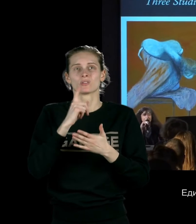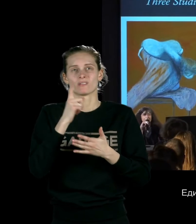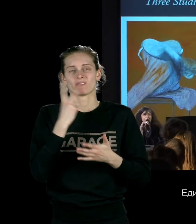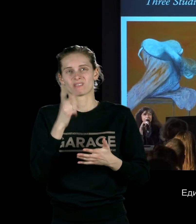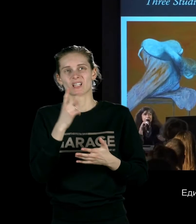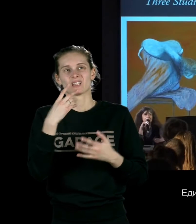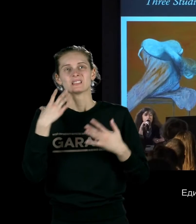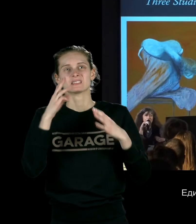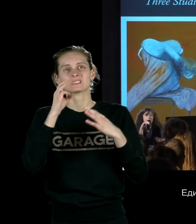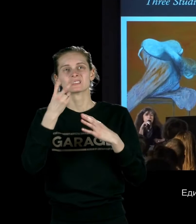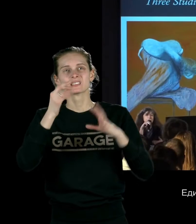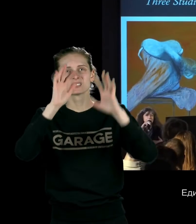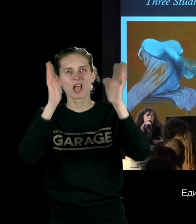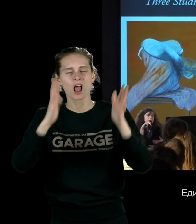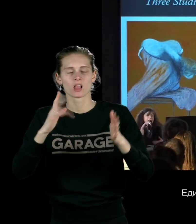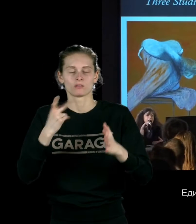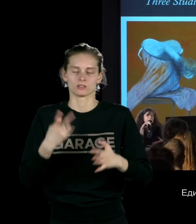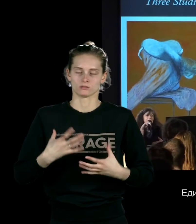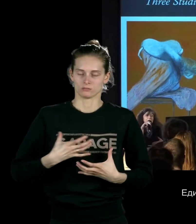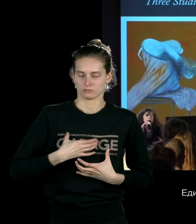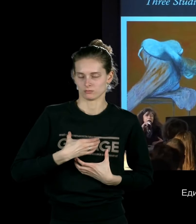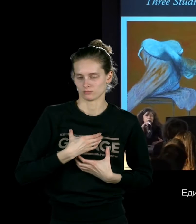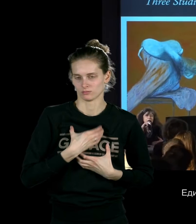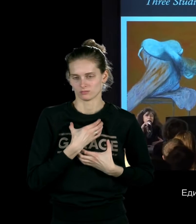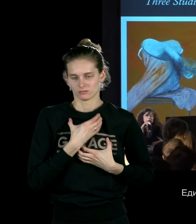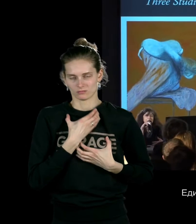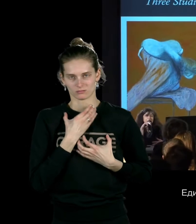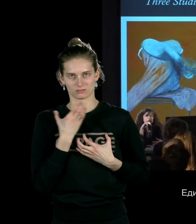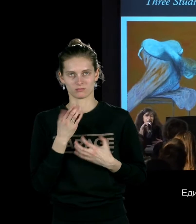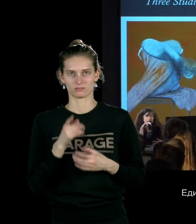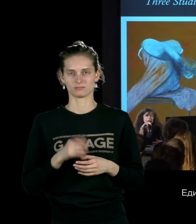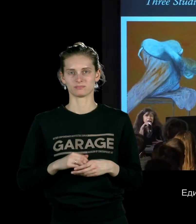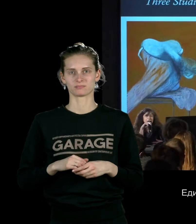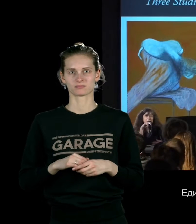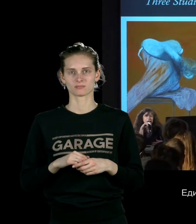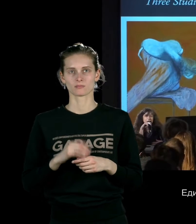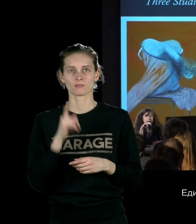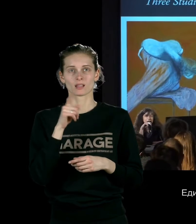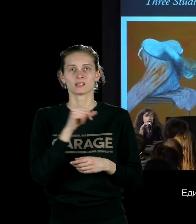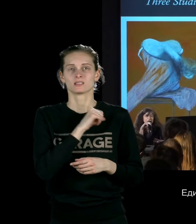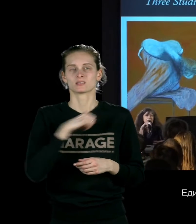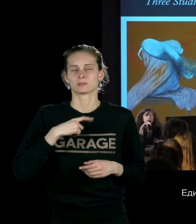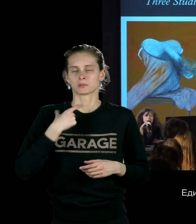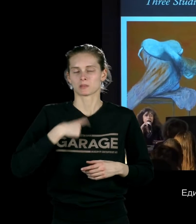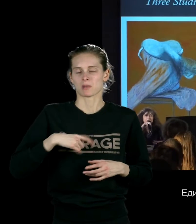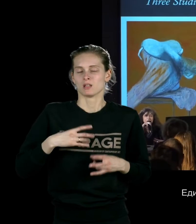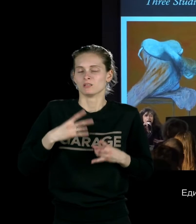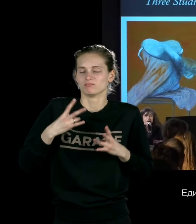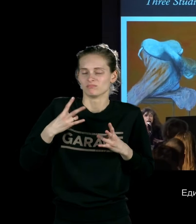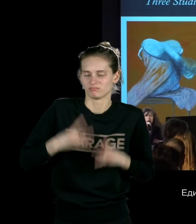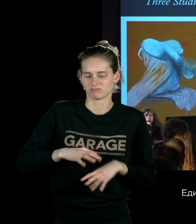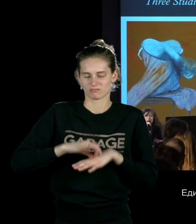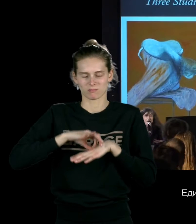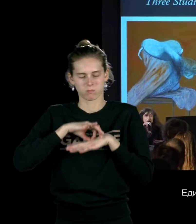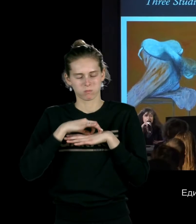изуродованных телах, единственное, что о них можно сказать, что это существа страдающие, что это существа живые через это